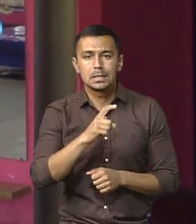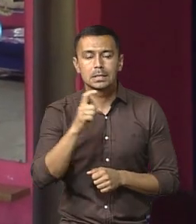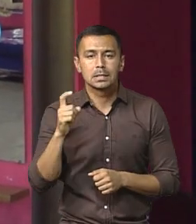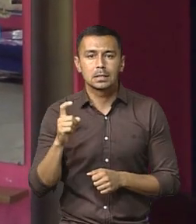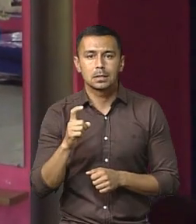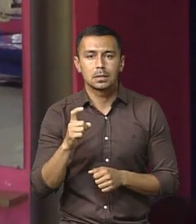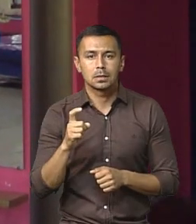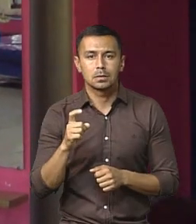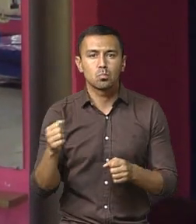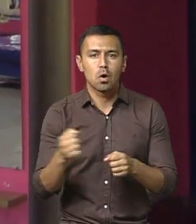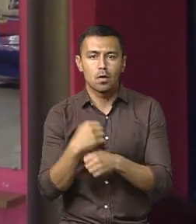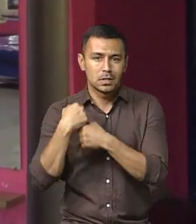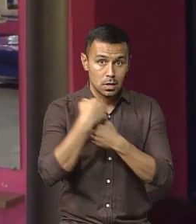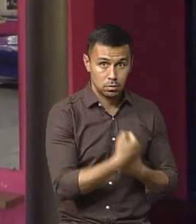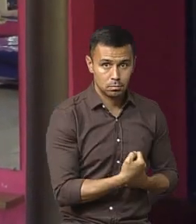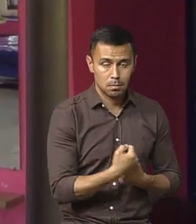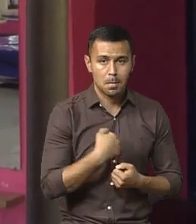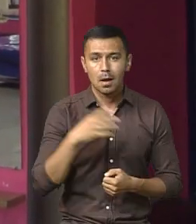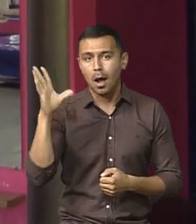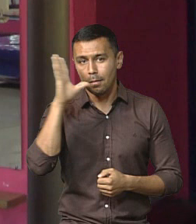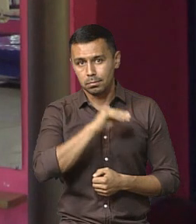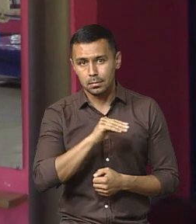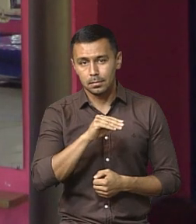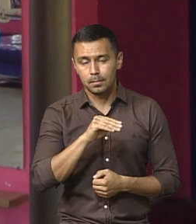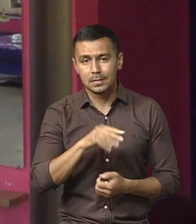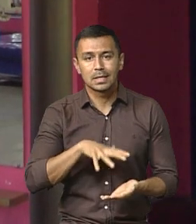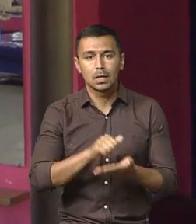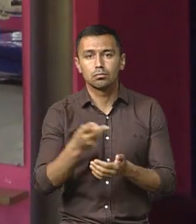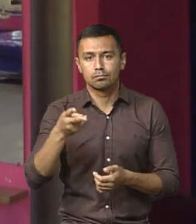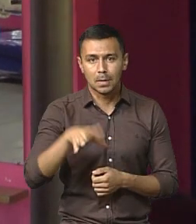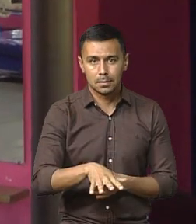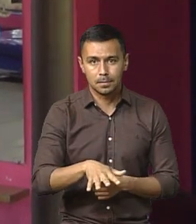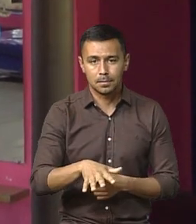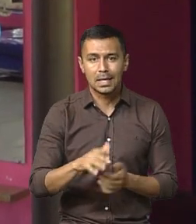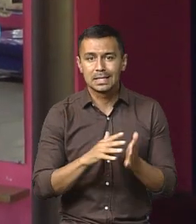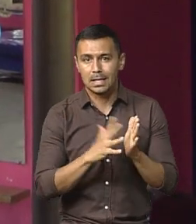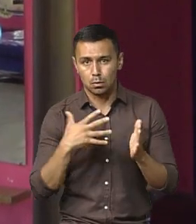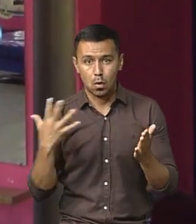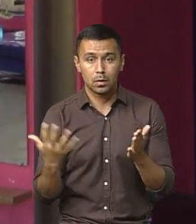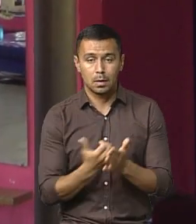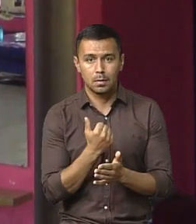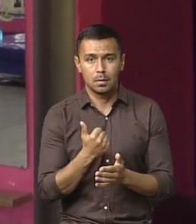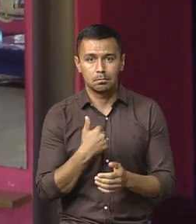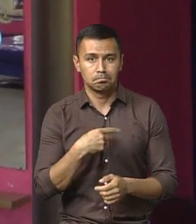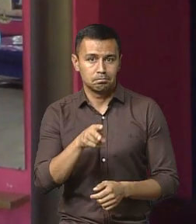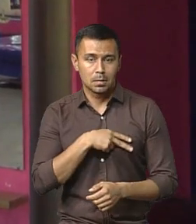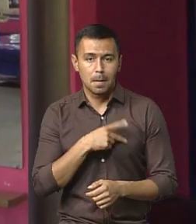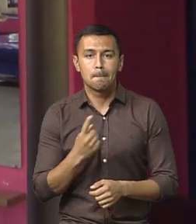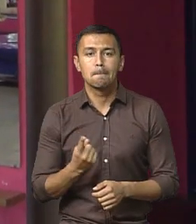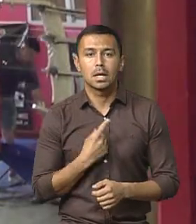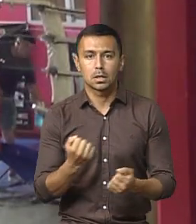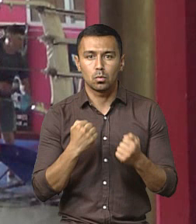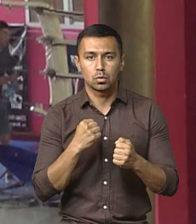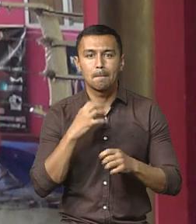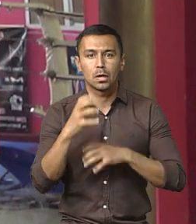з бойового джиу-джитсу, комбат-джиу-джитсу. І мені вдалося зайняти друге місце, срібло, і присвоїли майстра спорту міжнародного